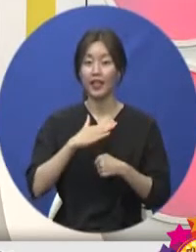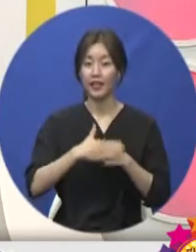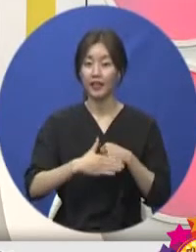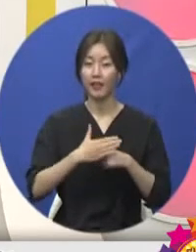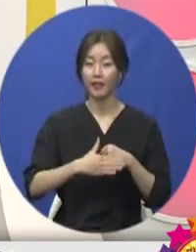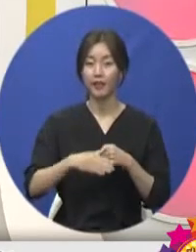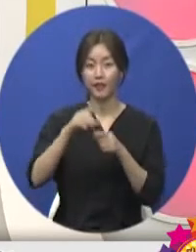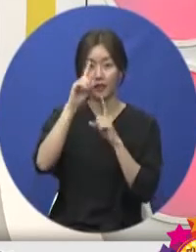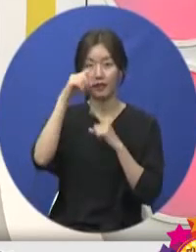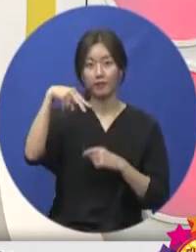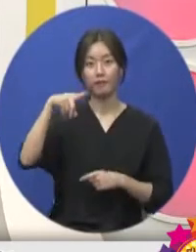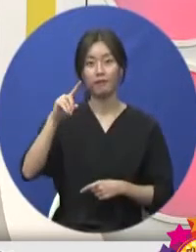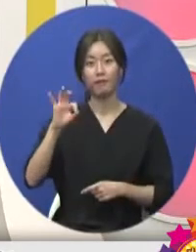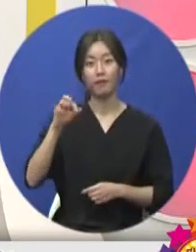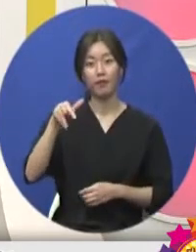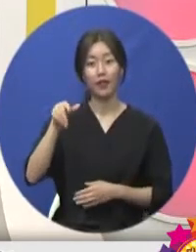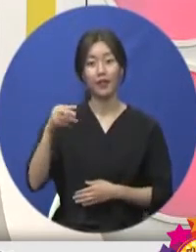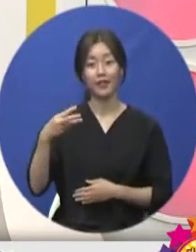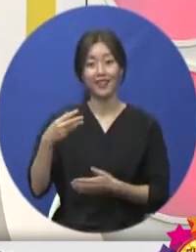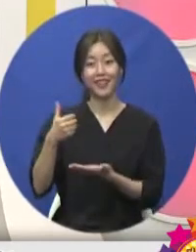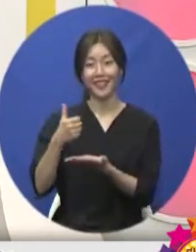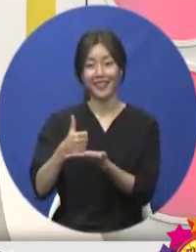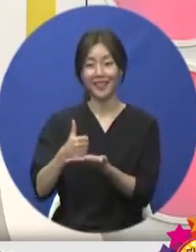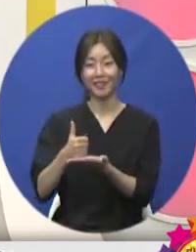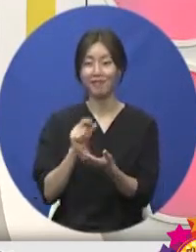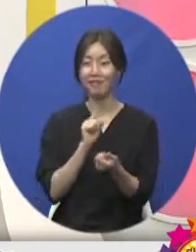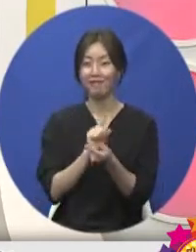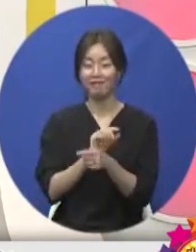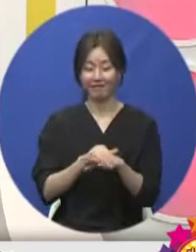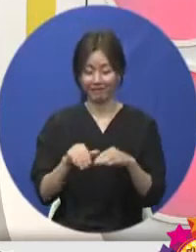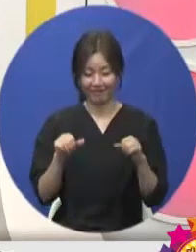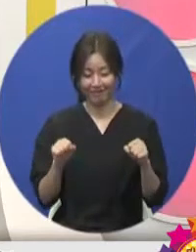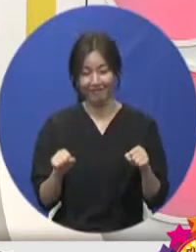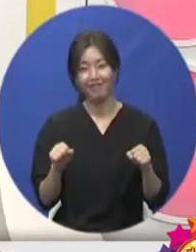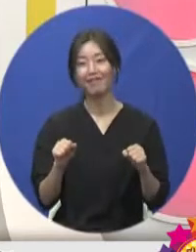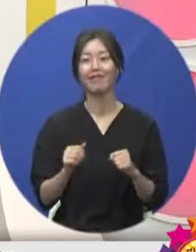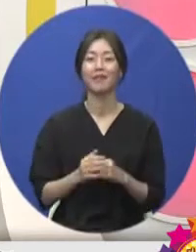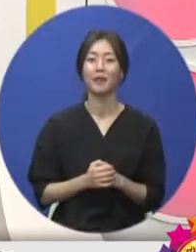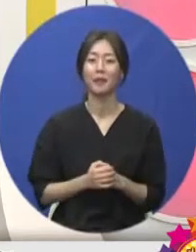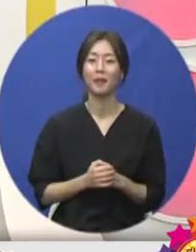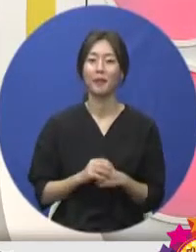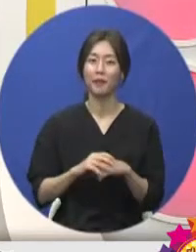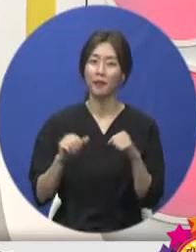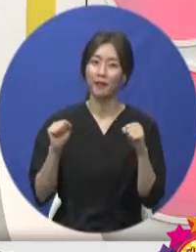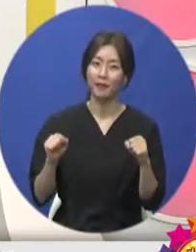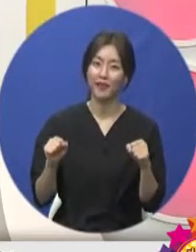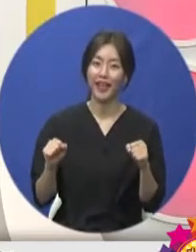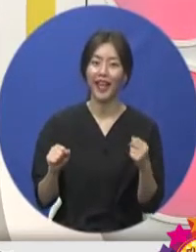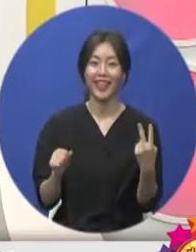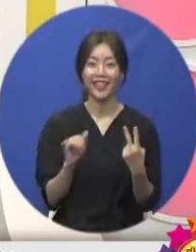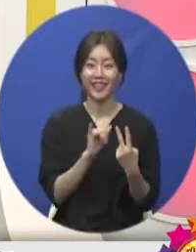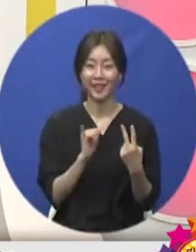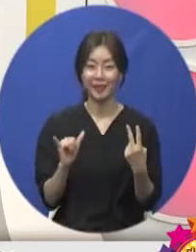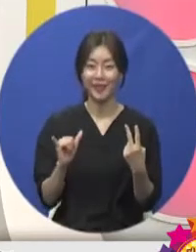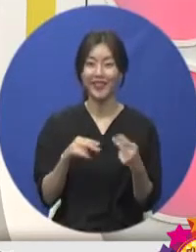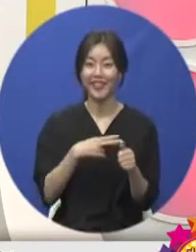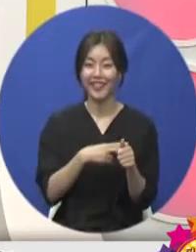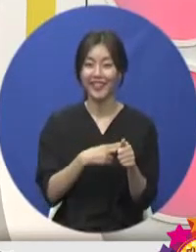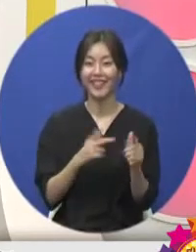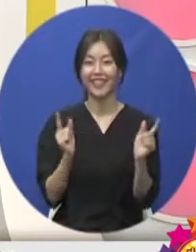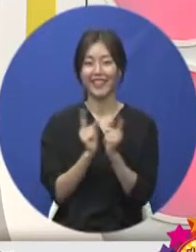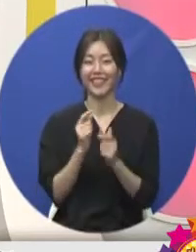수성구의 이상철님. 네, 가보도록 하겠습니다. 안녕하세요, 아버님. 네, 안녕하세요, 두 분 선생님.